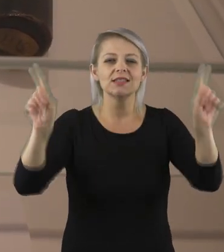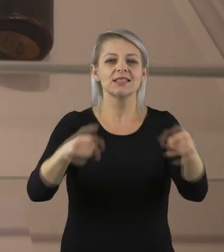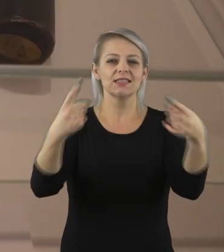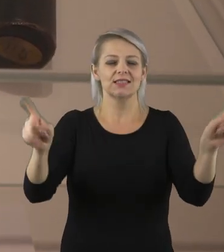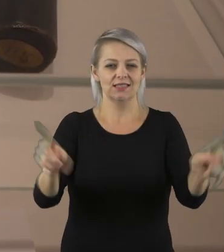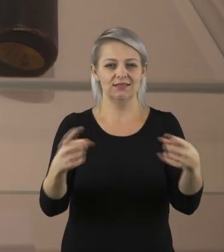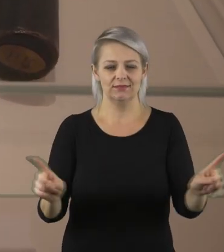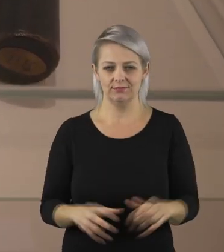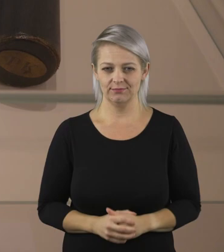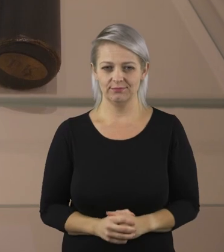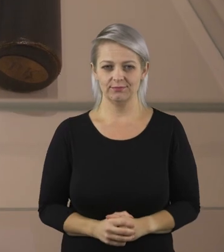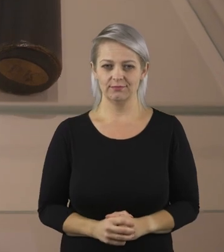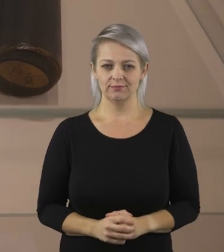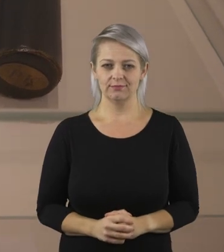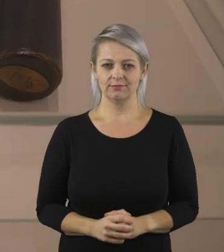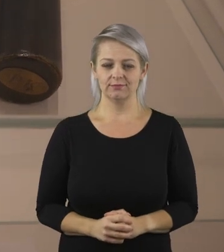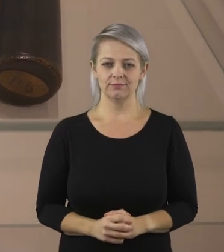oryginalne batuty dyrygenckie.